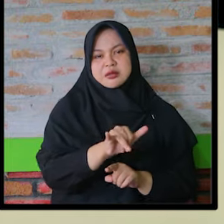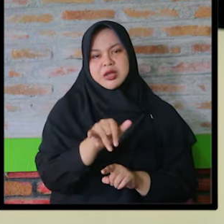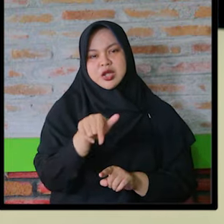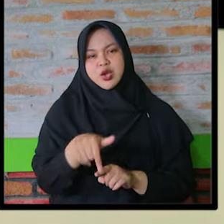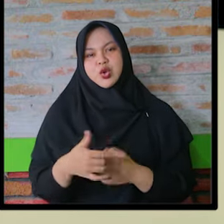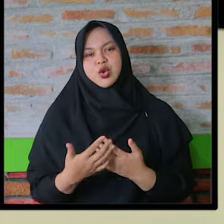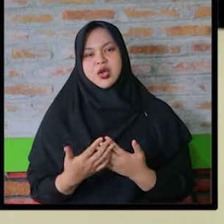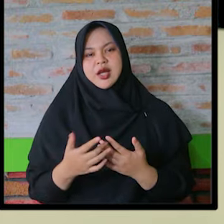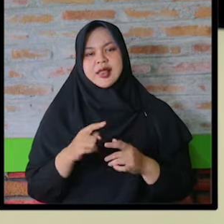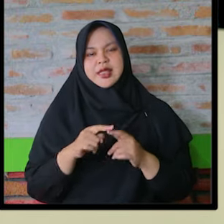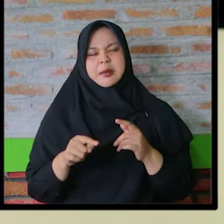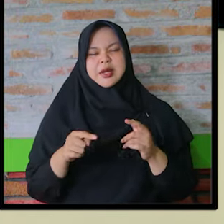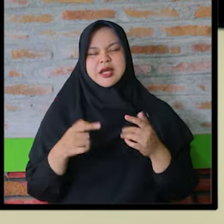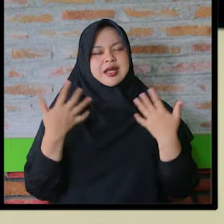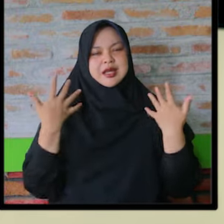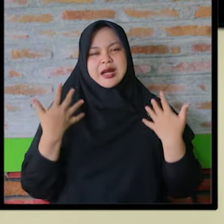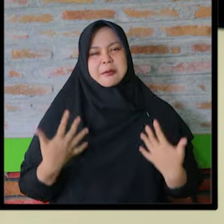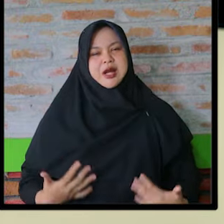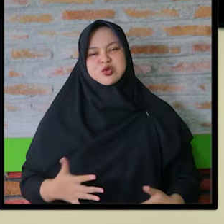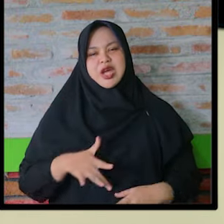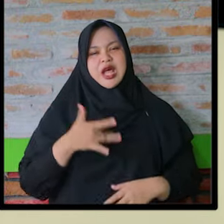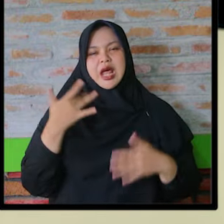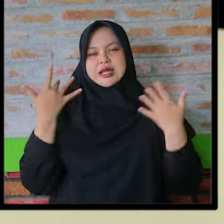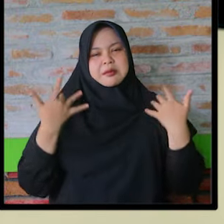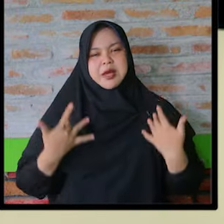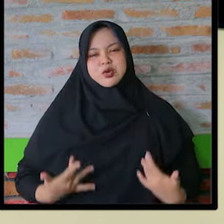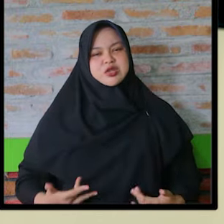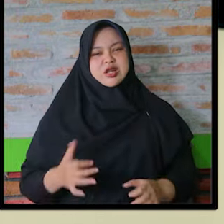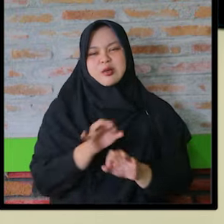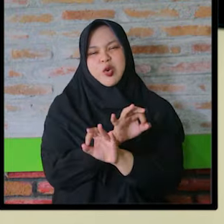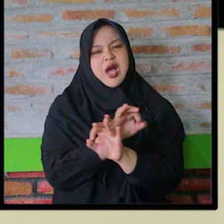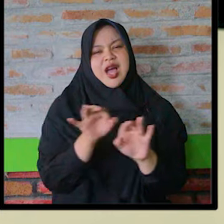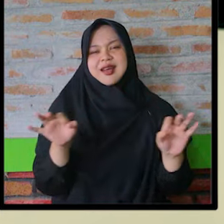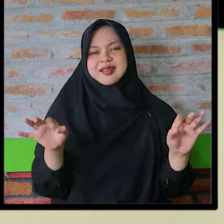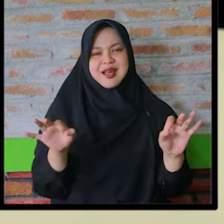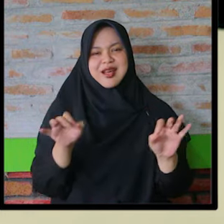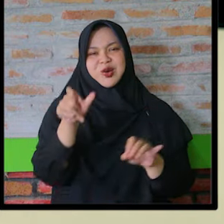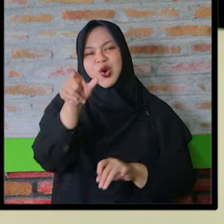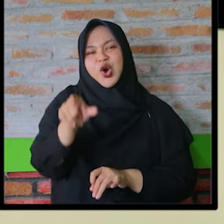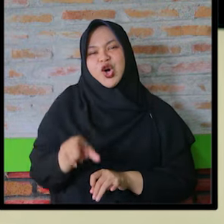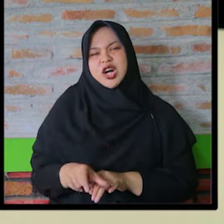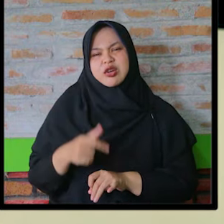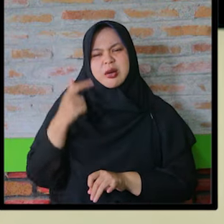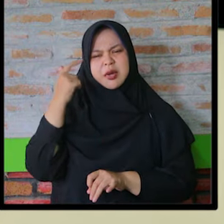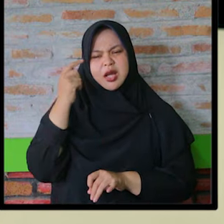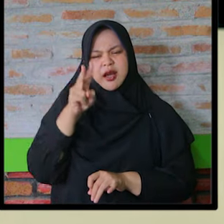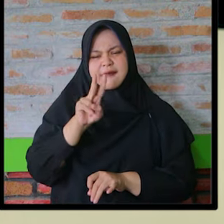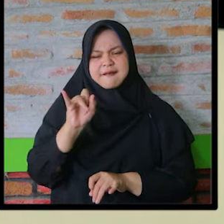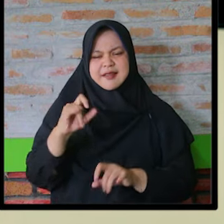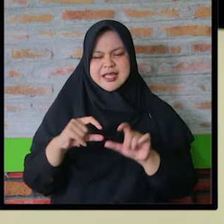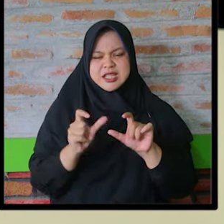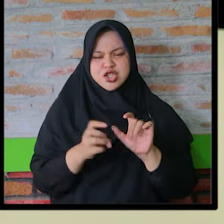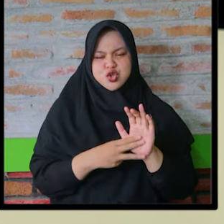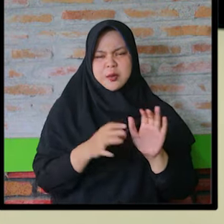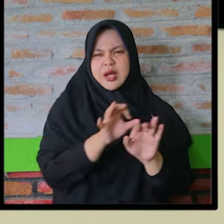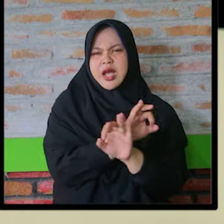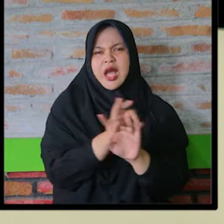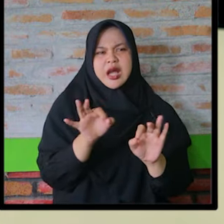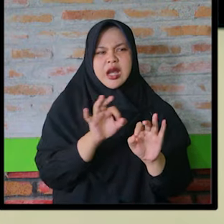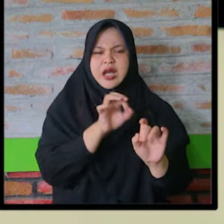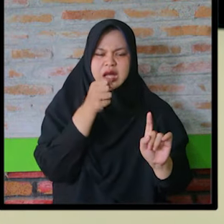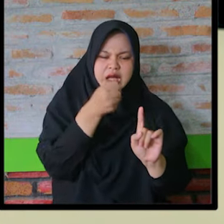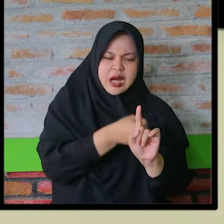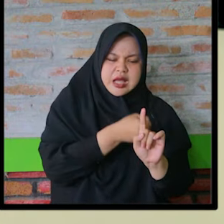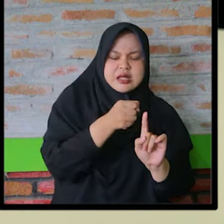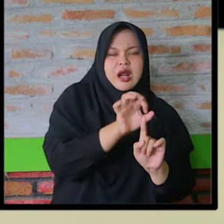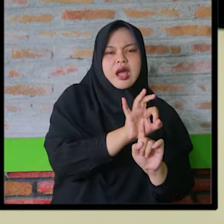Jadi humanismenya itu enggak ada gitu orang kan berpikir visume ono ora ono kekerasan